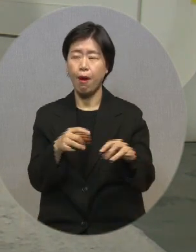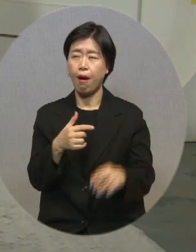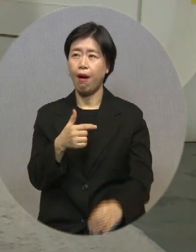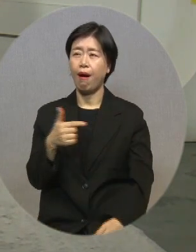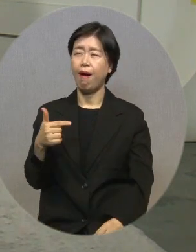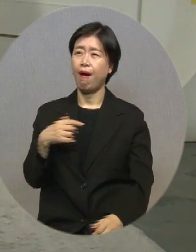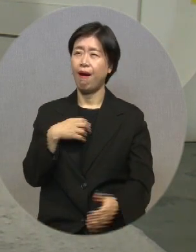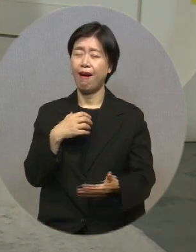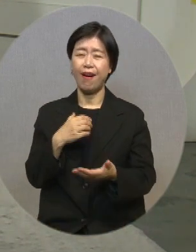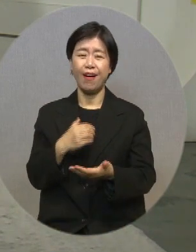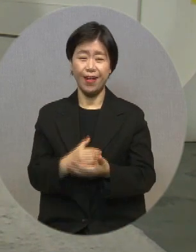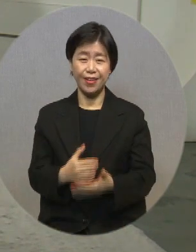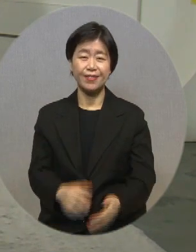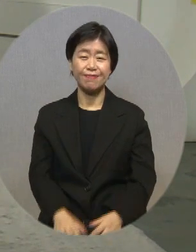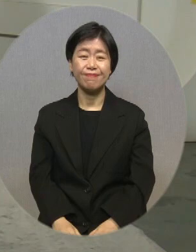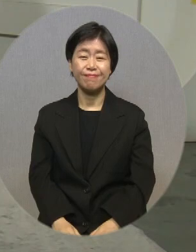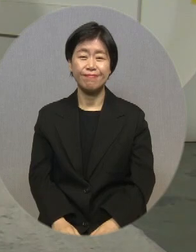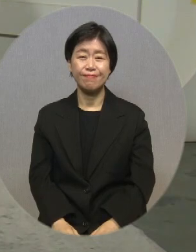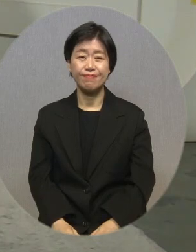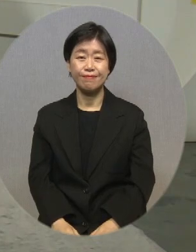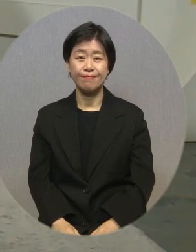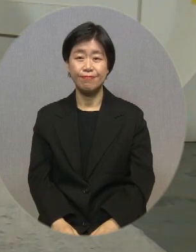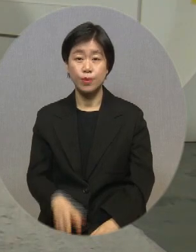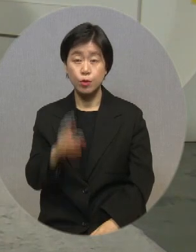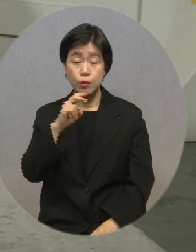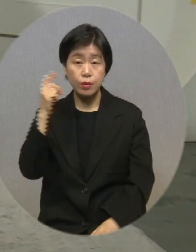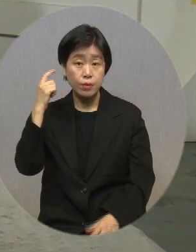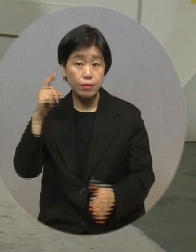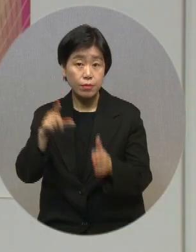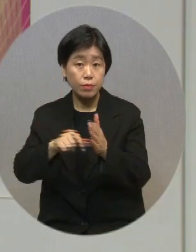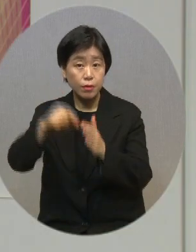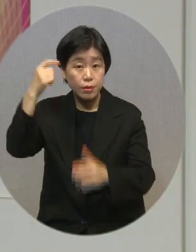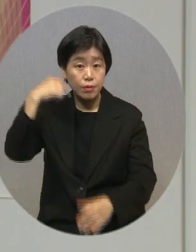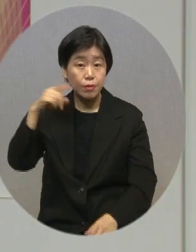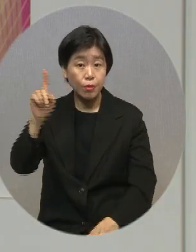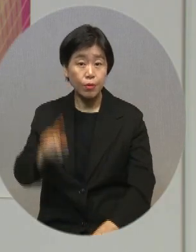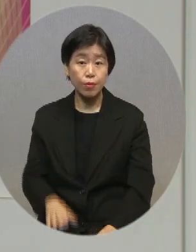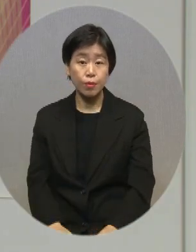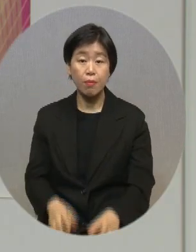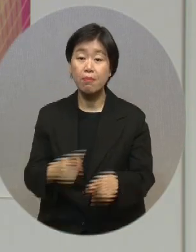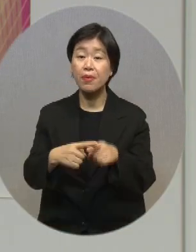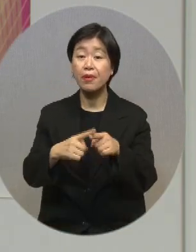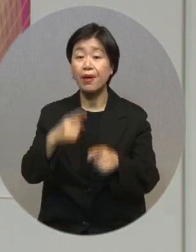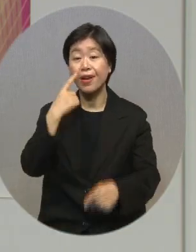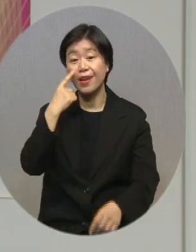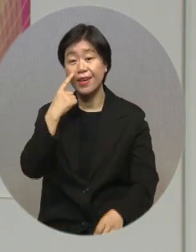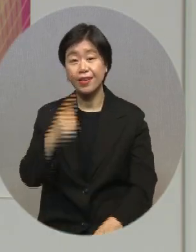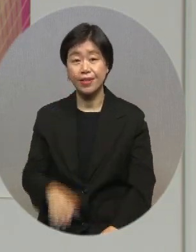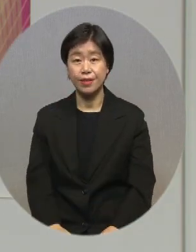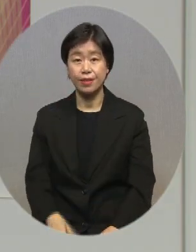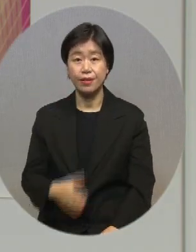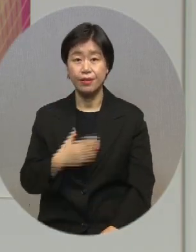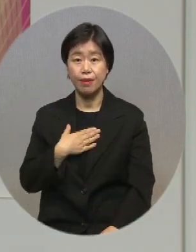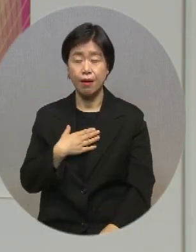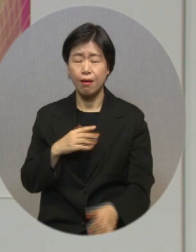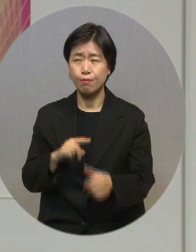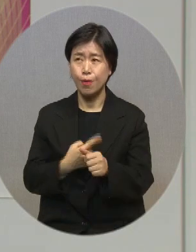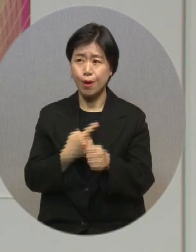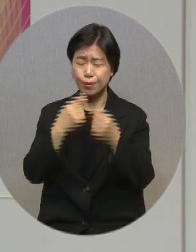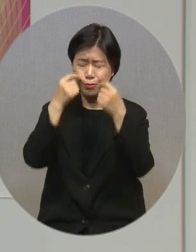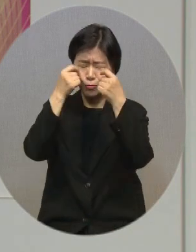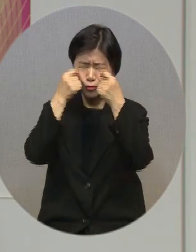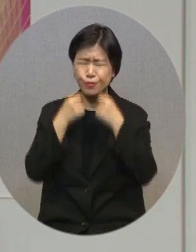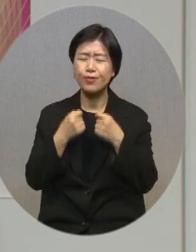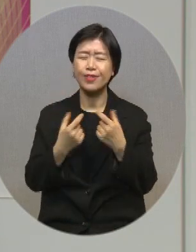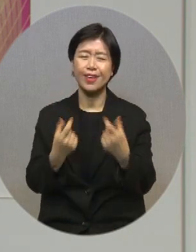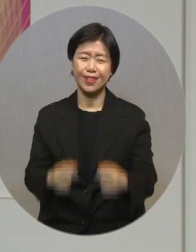이렇게 와닿습니다. 예. 노래 들어보시니까 어떠세요? 가요 평론하신다. 아, 저 눈물이 날 것 같습니다. 아, 그렇습니까?